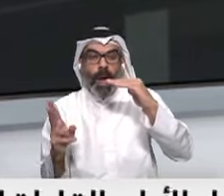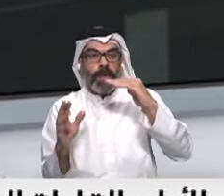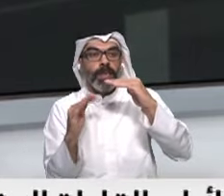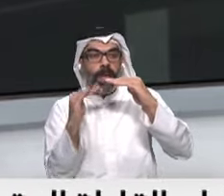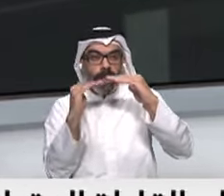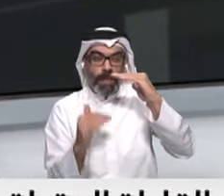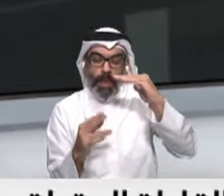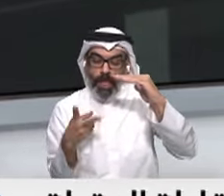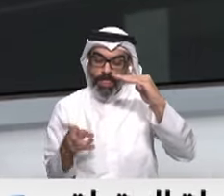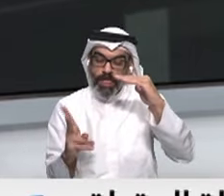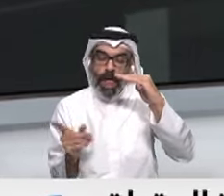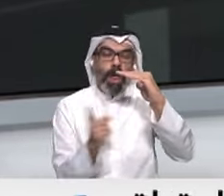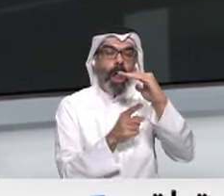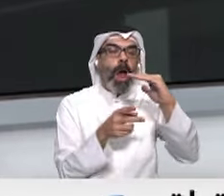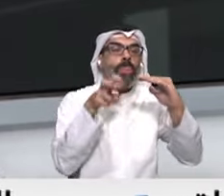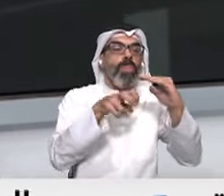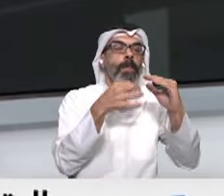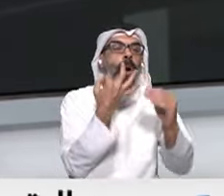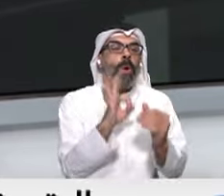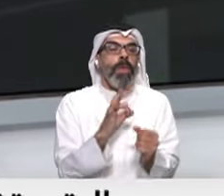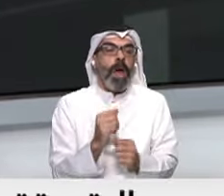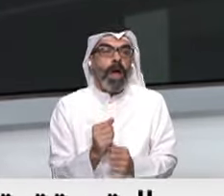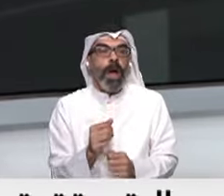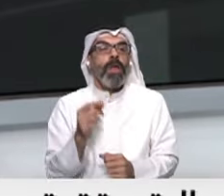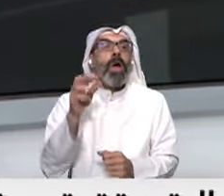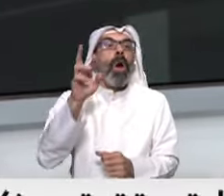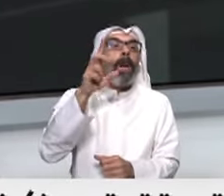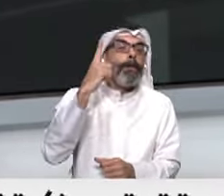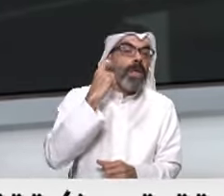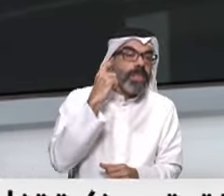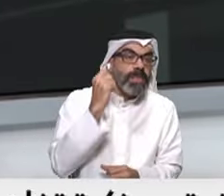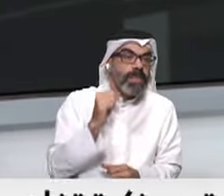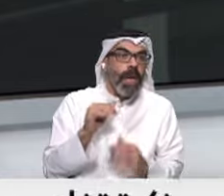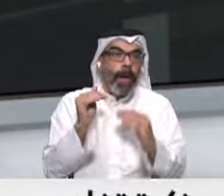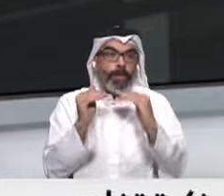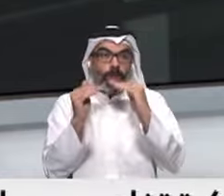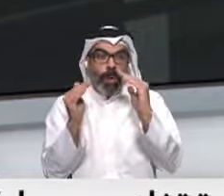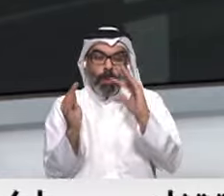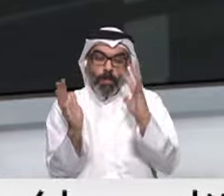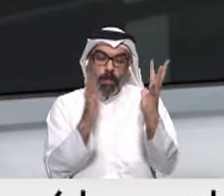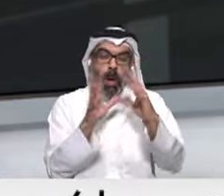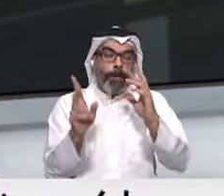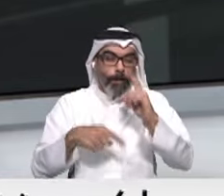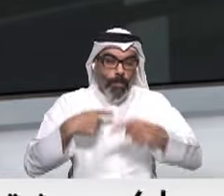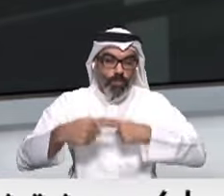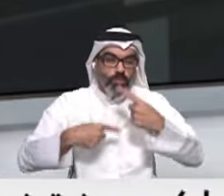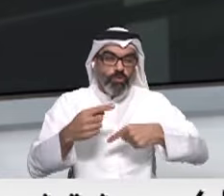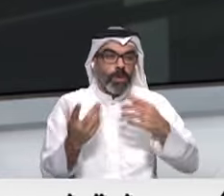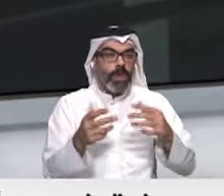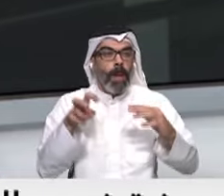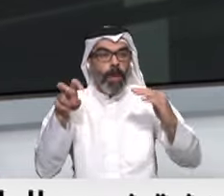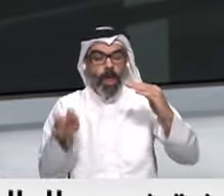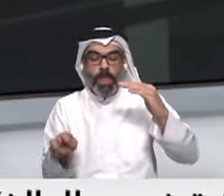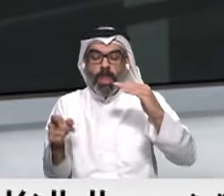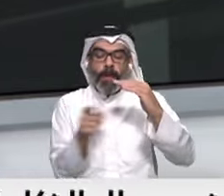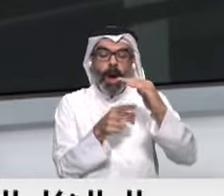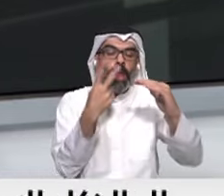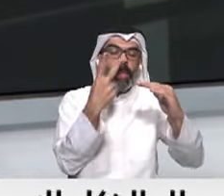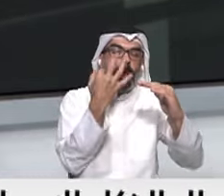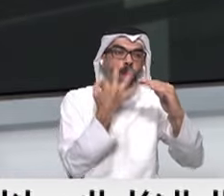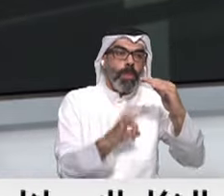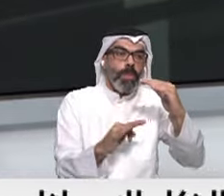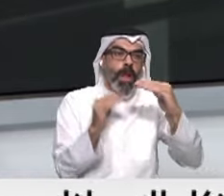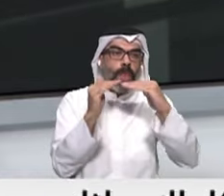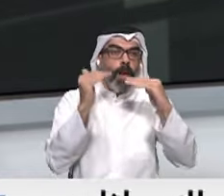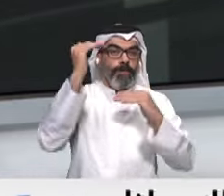12 الى 38 م في الساعه السبت باذن الله هوا كوس مستمر ويانا من 8 الى 32 والعظمى